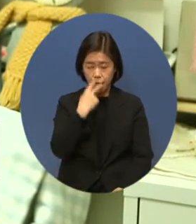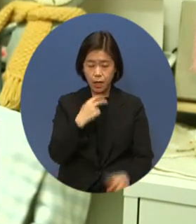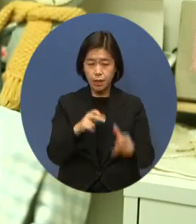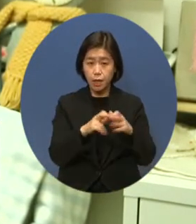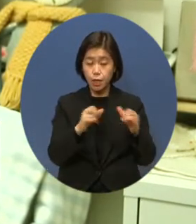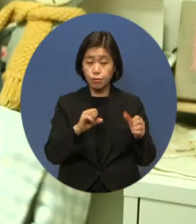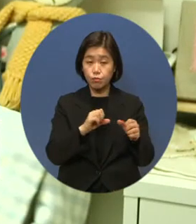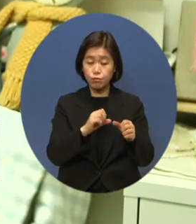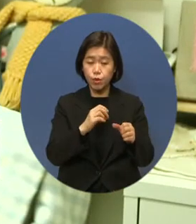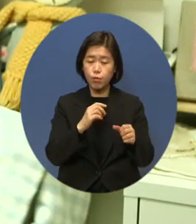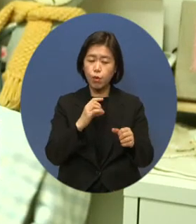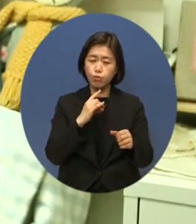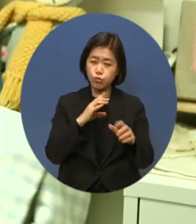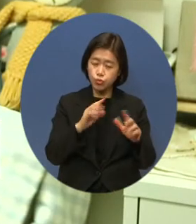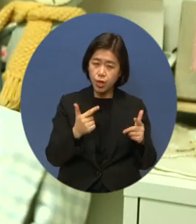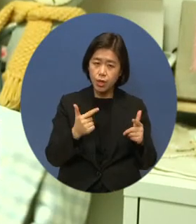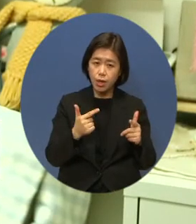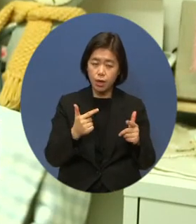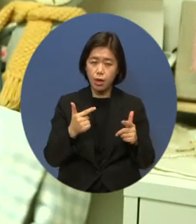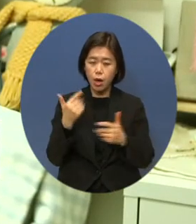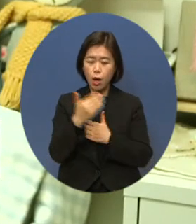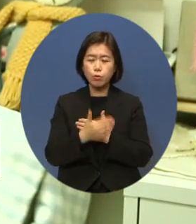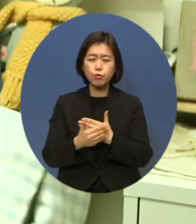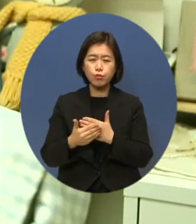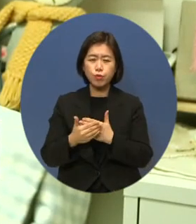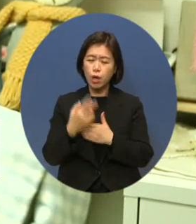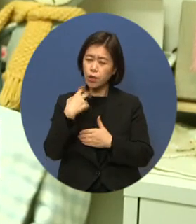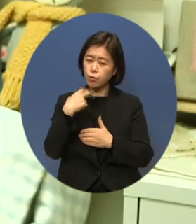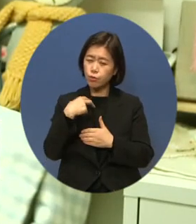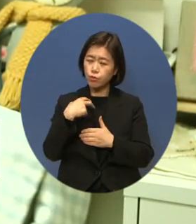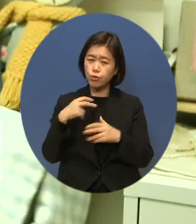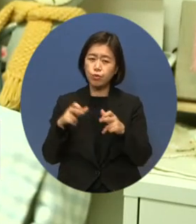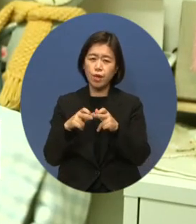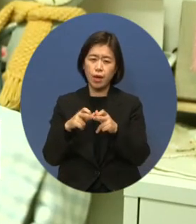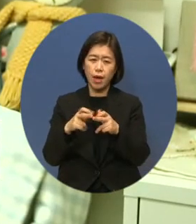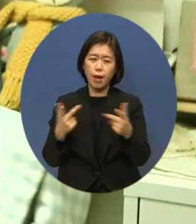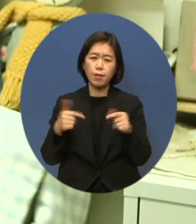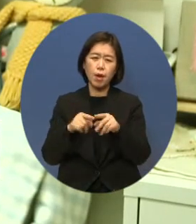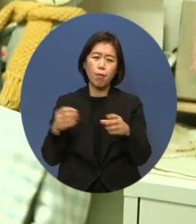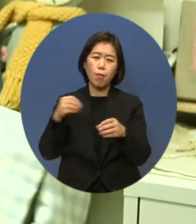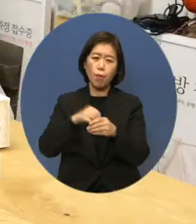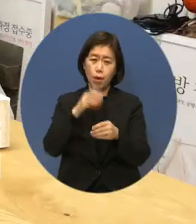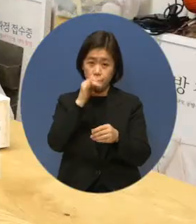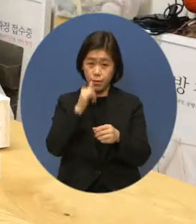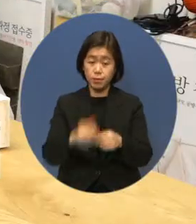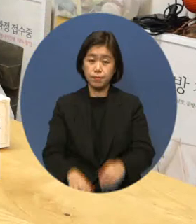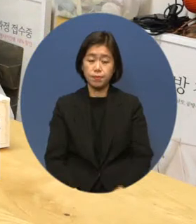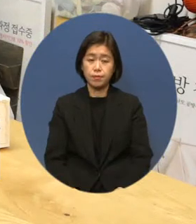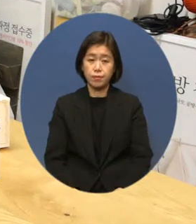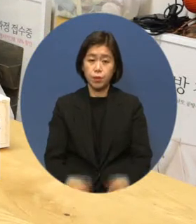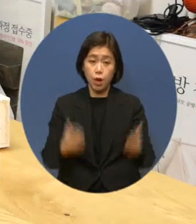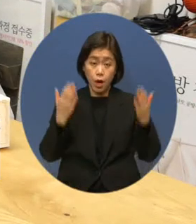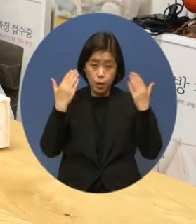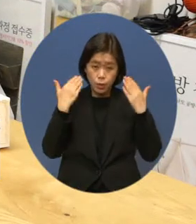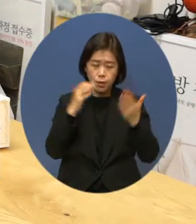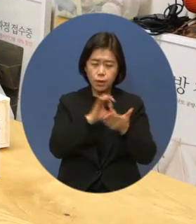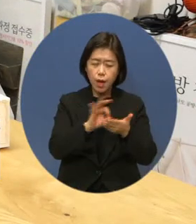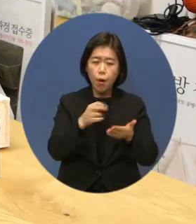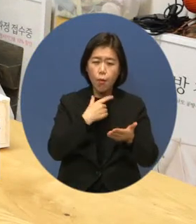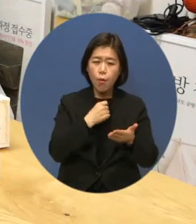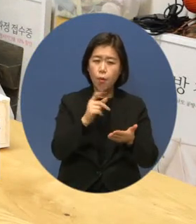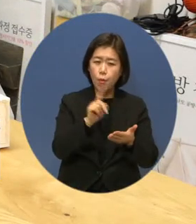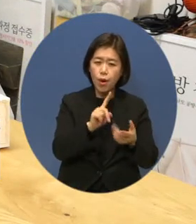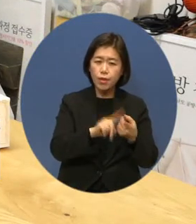그래서 가정에서 필요한 교구제, 학교에서 필요한 교구제로 우선 사전 조사를 하고요. 그 다음에